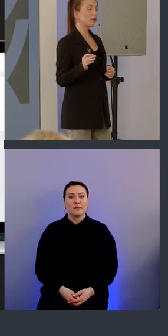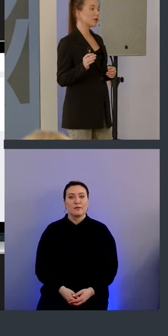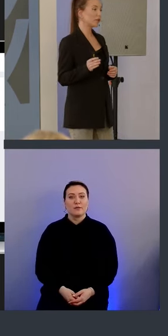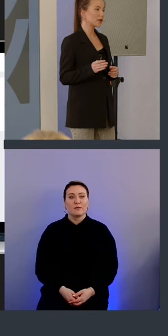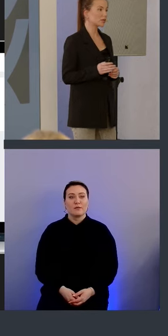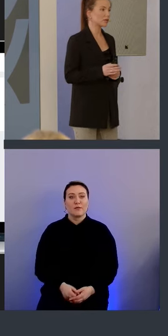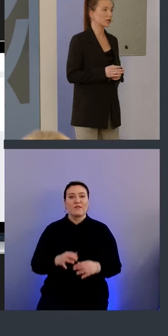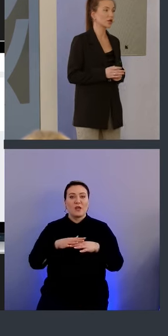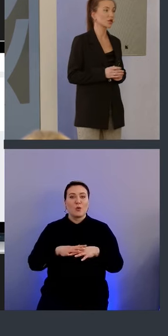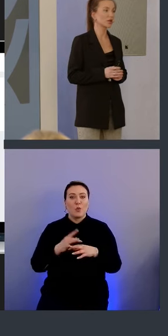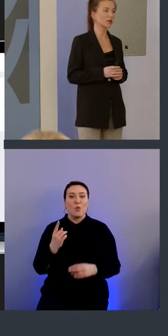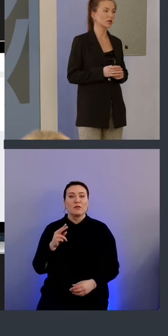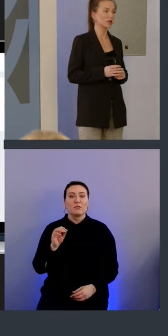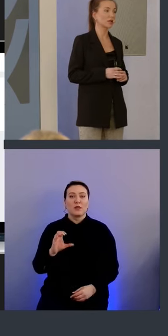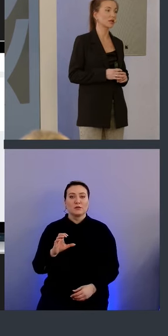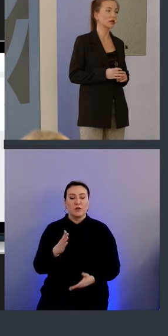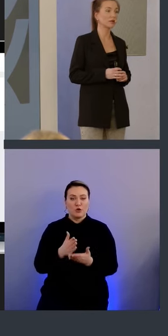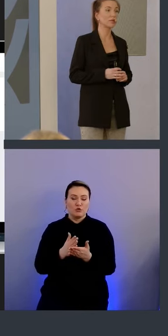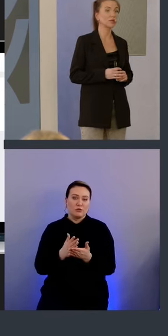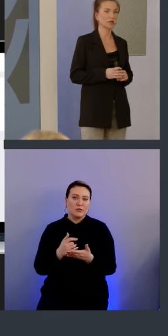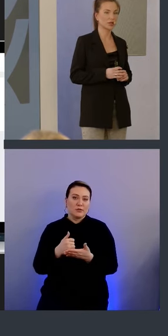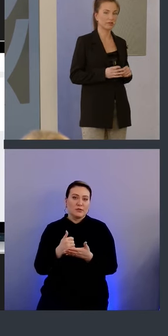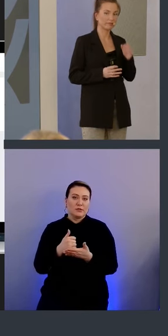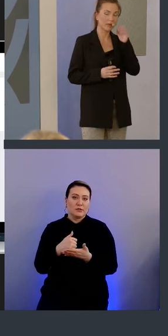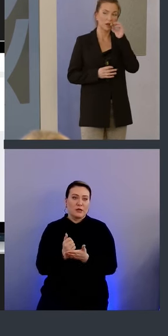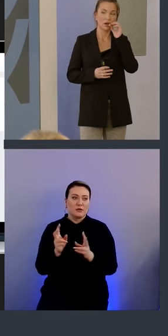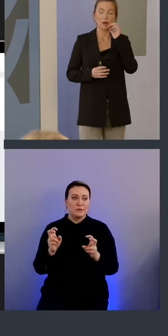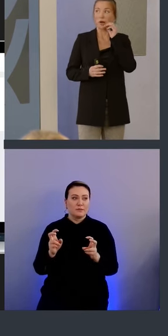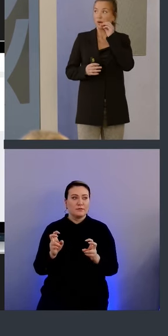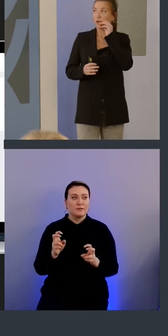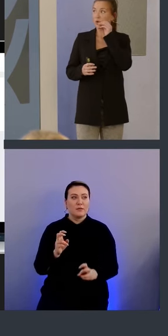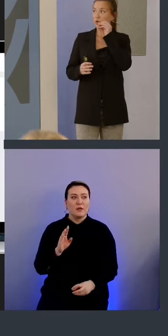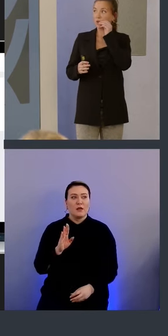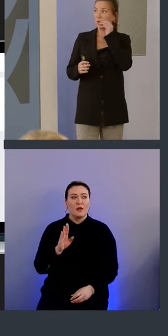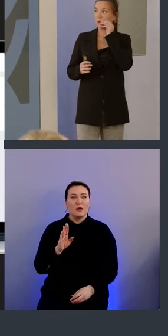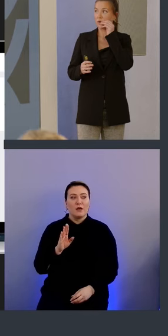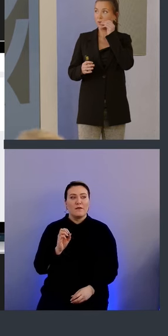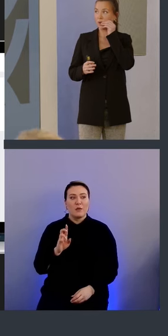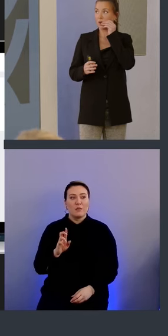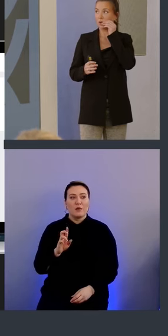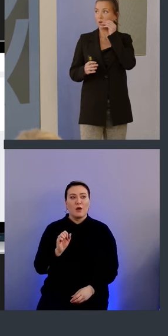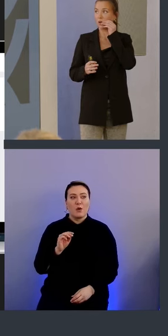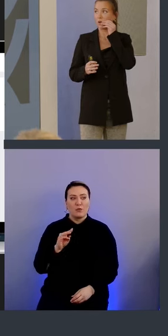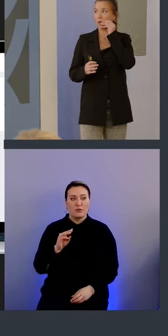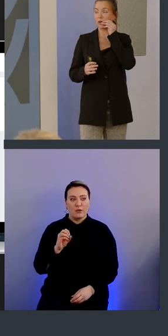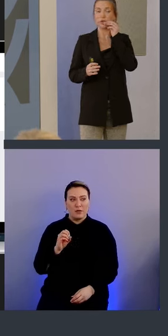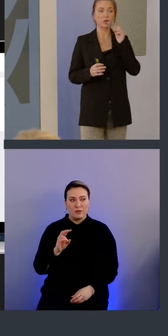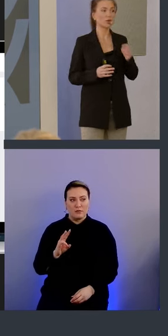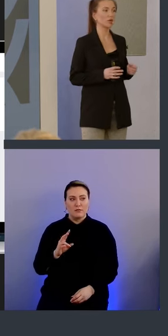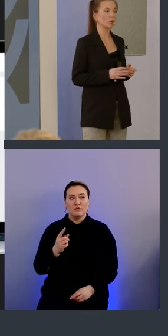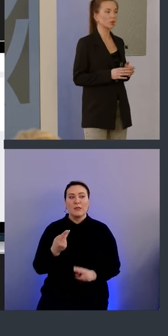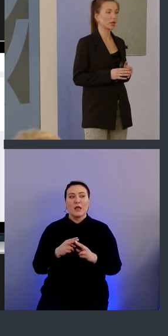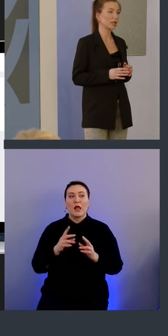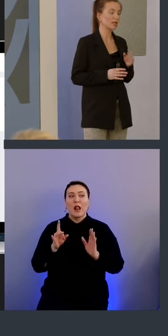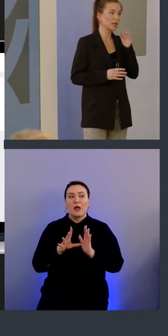В основе OnePass также лежит стандарт WebOSN. На текущий момент времени электронные